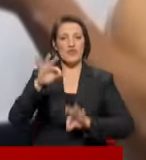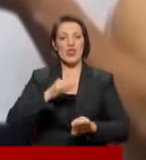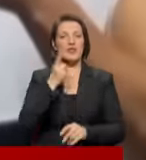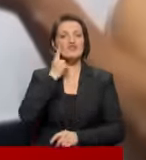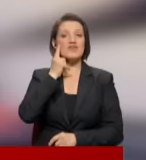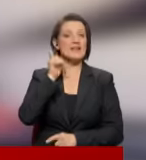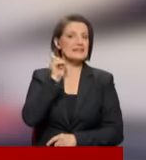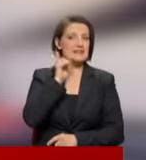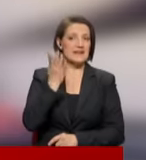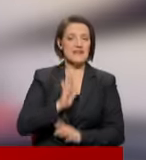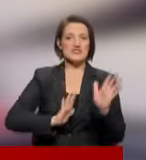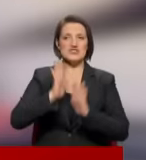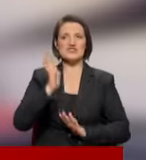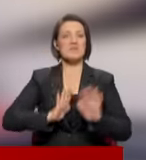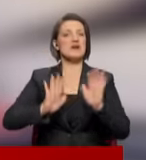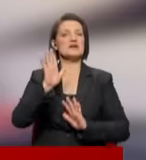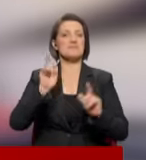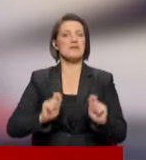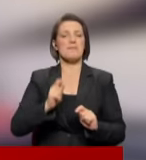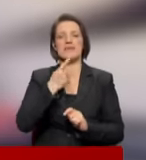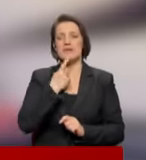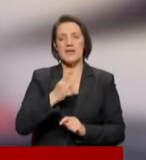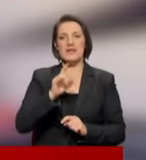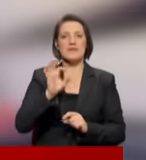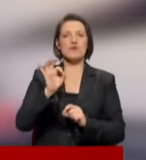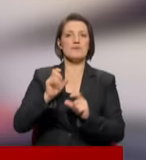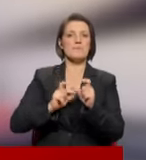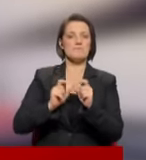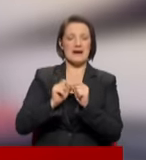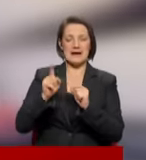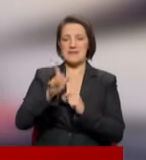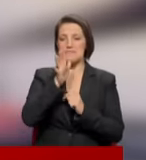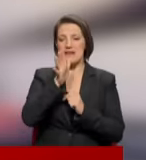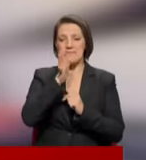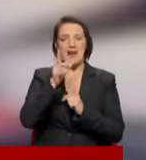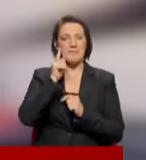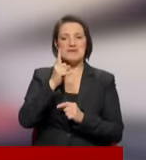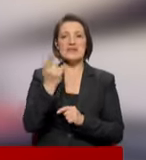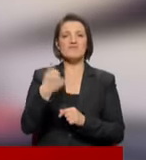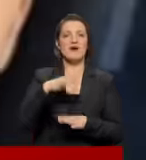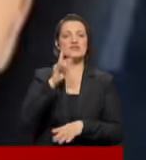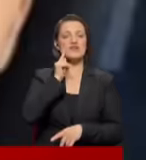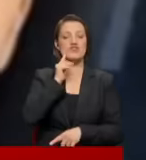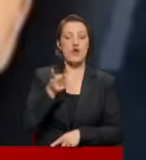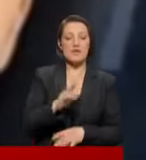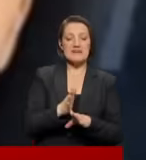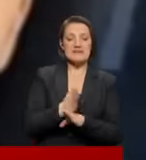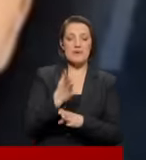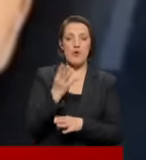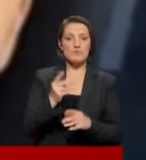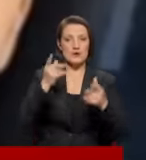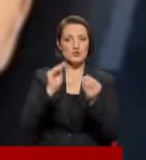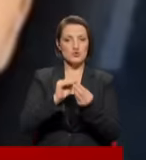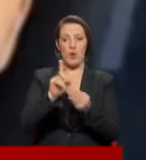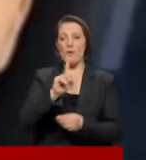Tanıklar dinlendi. Şımarıklık savunması yapan Osman Berkant Keskin'e bilinçli taksirle birden fazla kişinin ölümüne neden olma